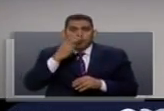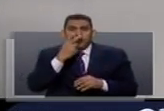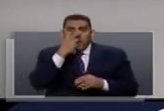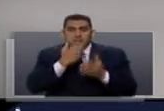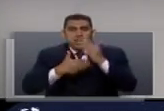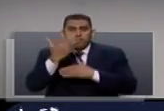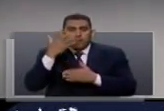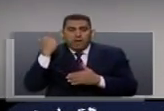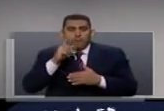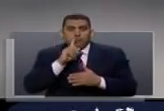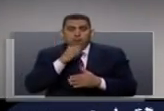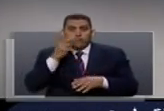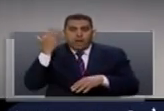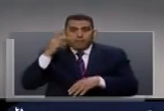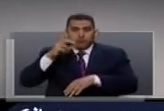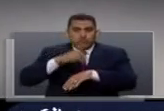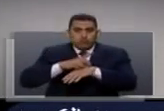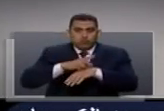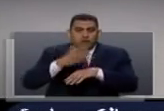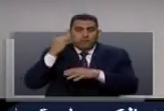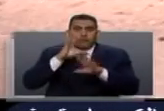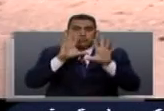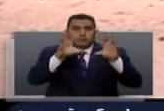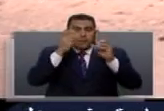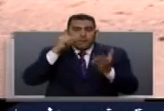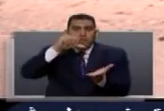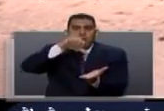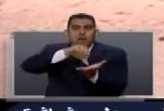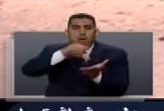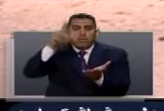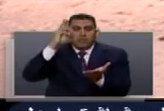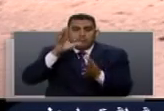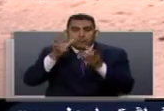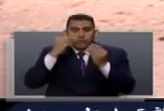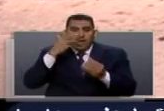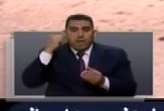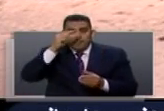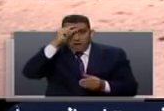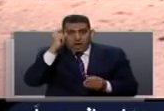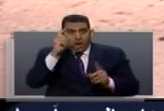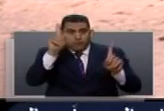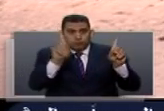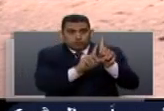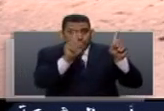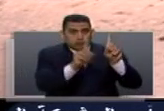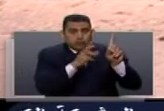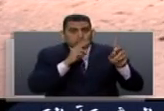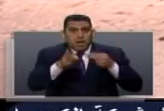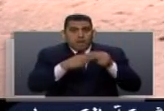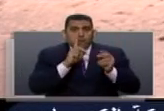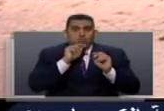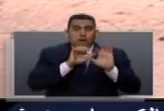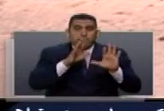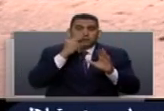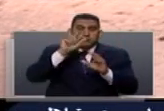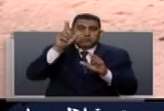اساطير اولين كانت نزل حكم كان طبيب وتعلم في فارس وكان بيواجه وكان بيقول المشركين الرافضين